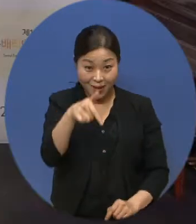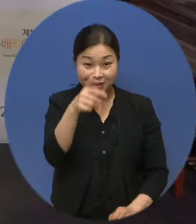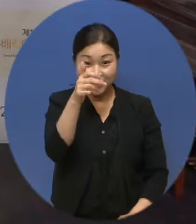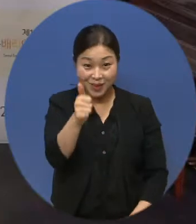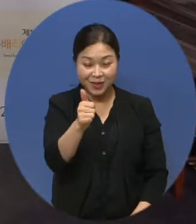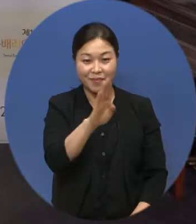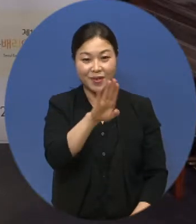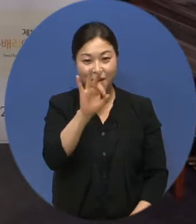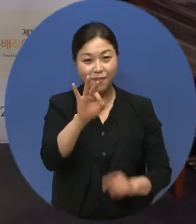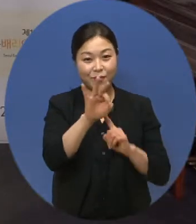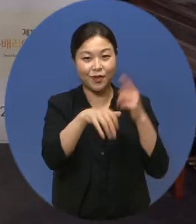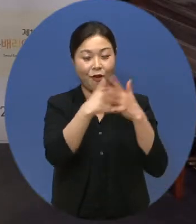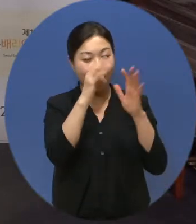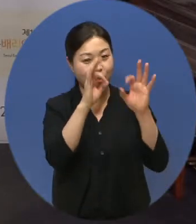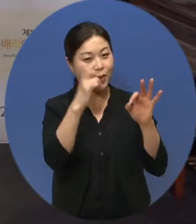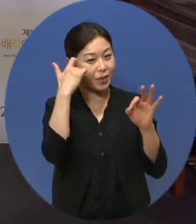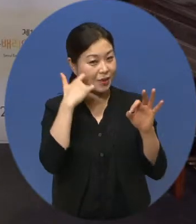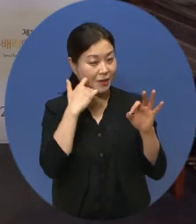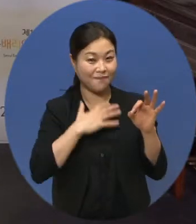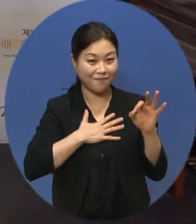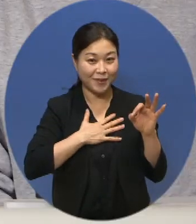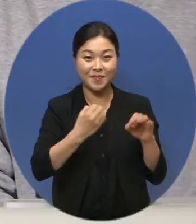작품 본 소감 좀 말씀해 주십시오.